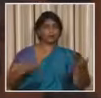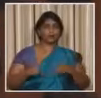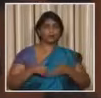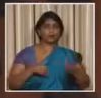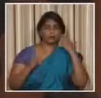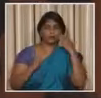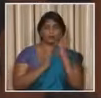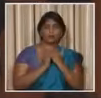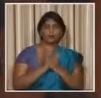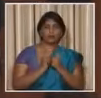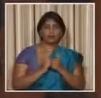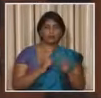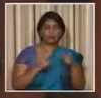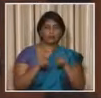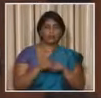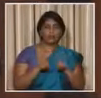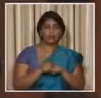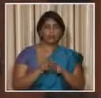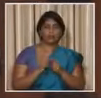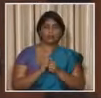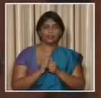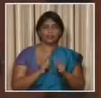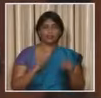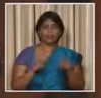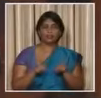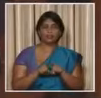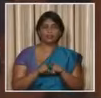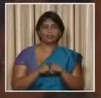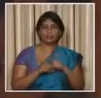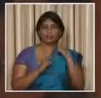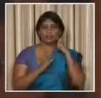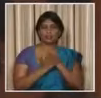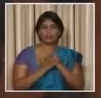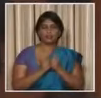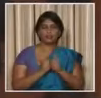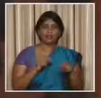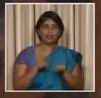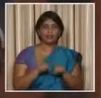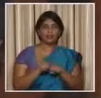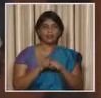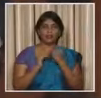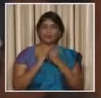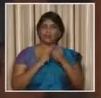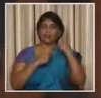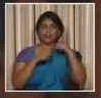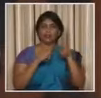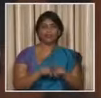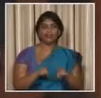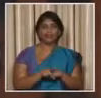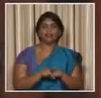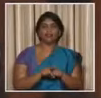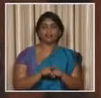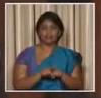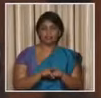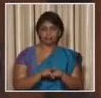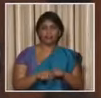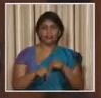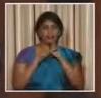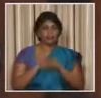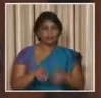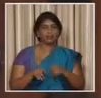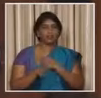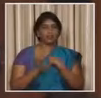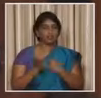අයිති ඉඳන් රැට කැලෑවට ගිනි තියනවා, උදේට වැට ගහනවා, දවල්ට ගයක් හදනවා, හවසෙද්දී පොල් පැලක් හැදිච්ච පොල් පැල හිටවනවා. මේක ගැන